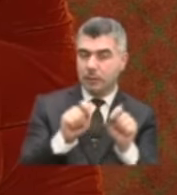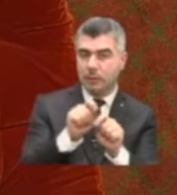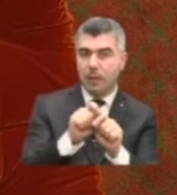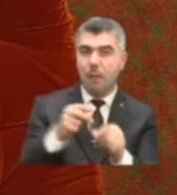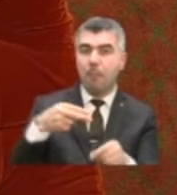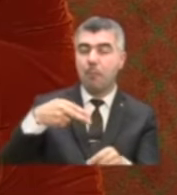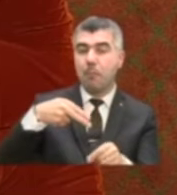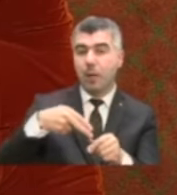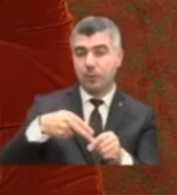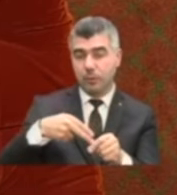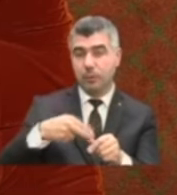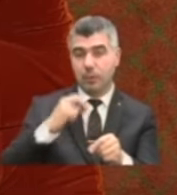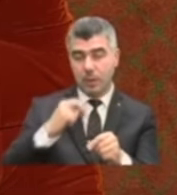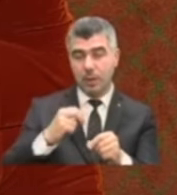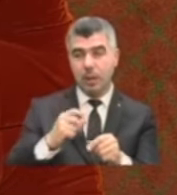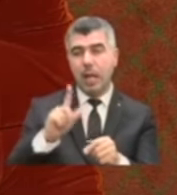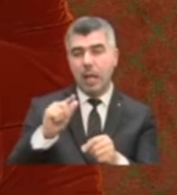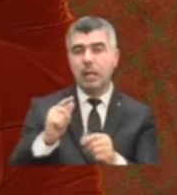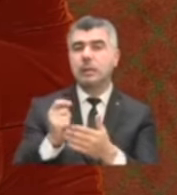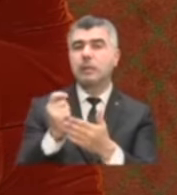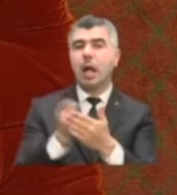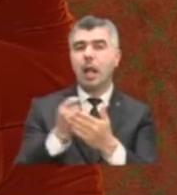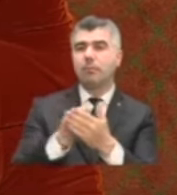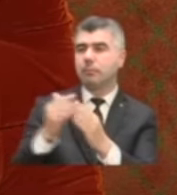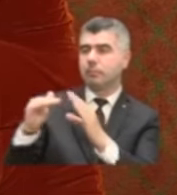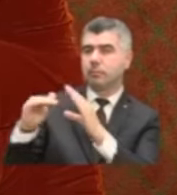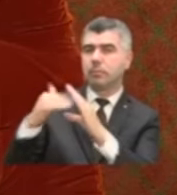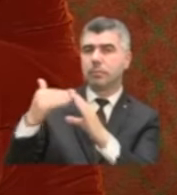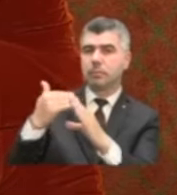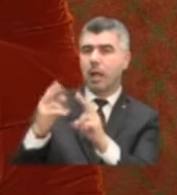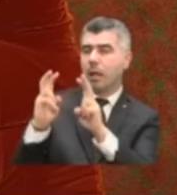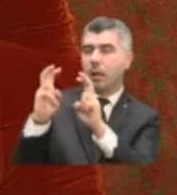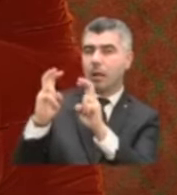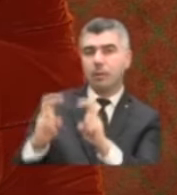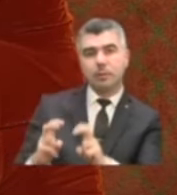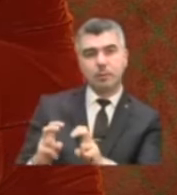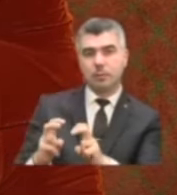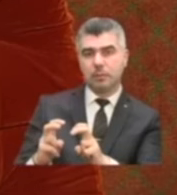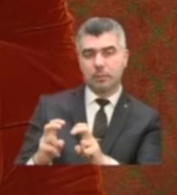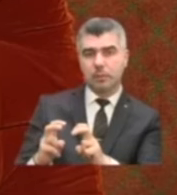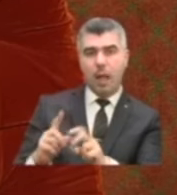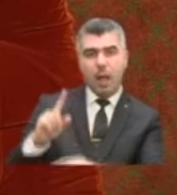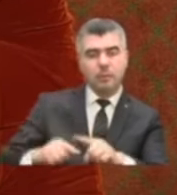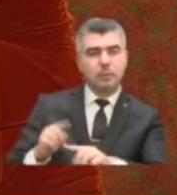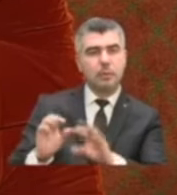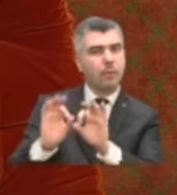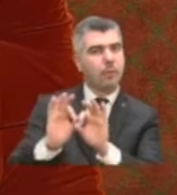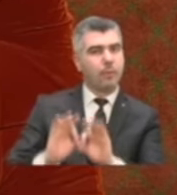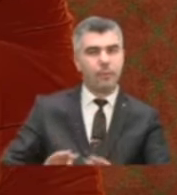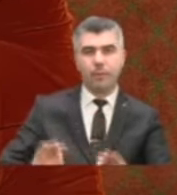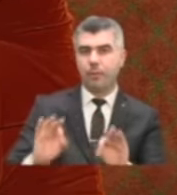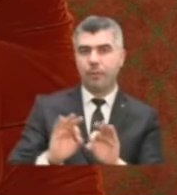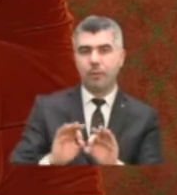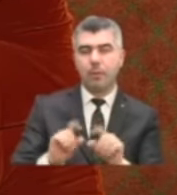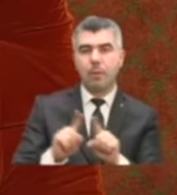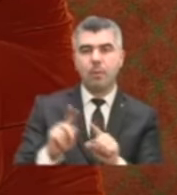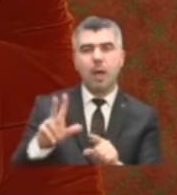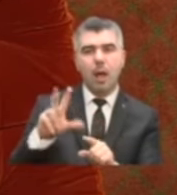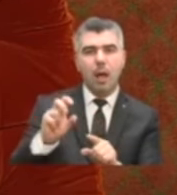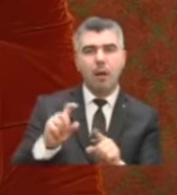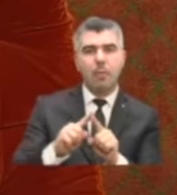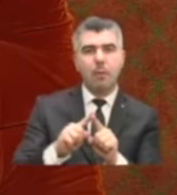البترول ملي كتوصلنا طلبات وهاد الطلبات جد ضئيله ما كترفضش، وهذا الشيء كيخضع لواحد المسطره اللي معروفه حسب